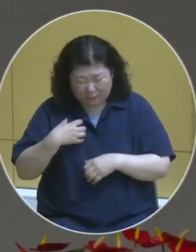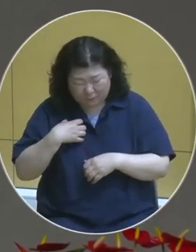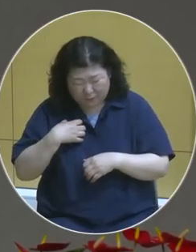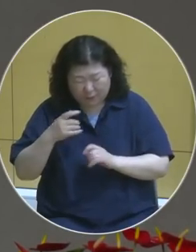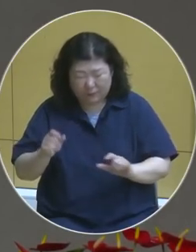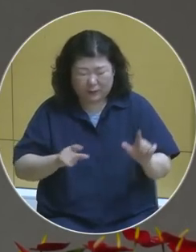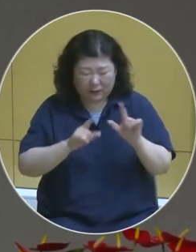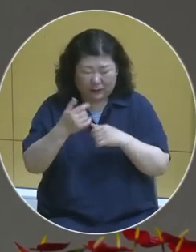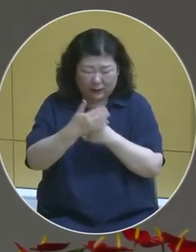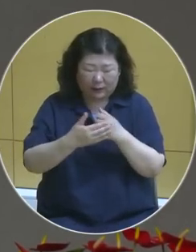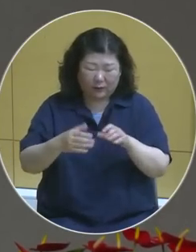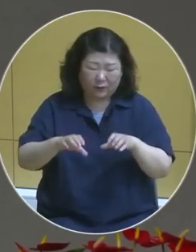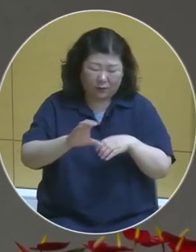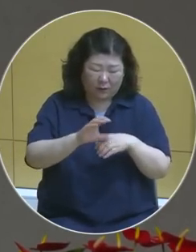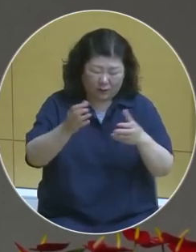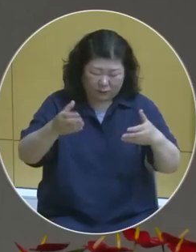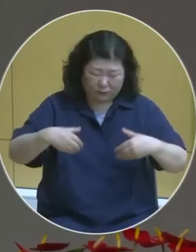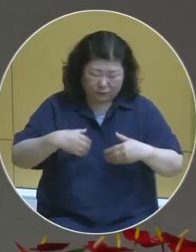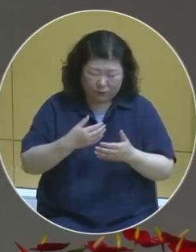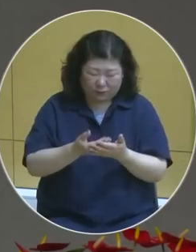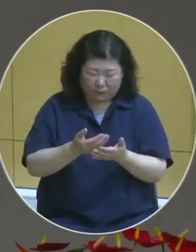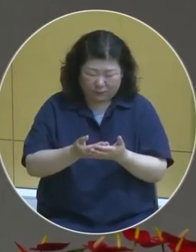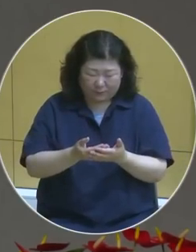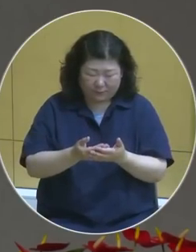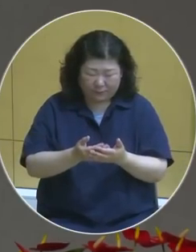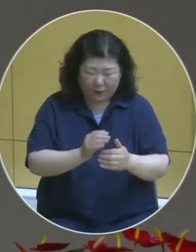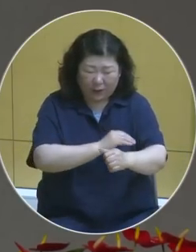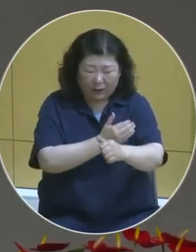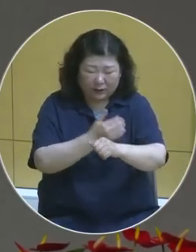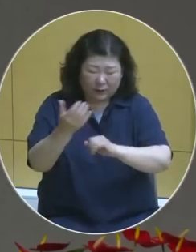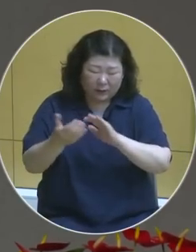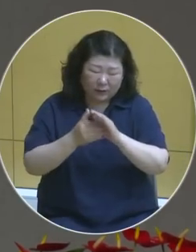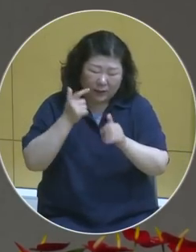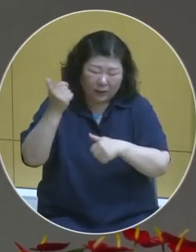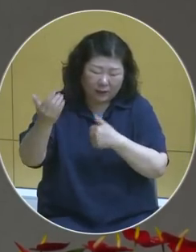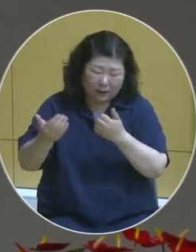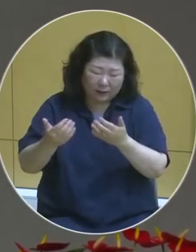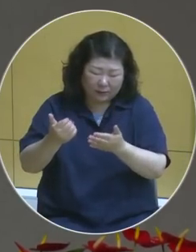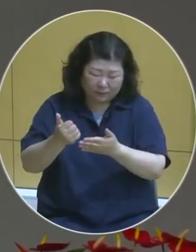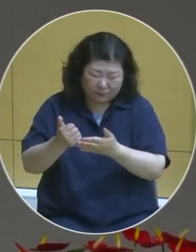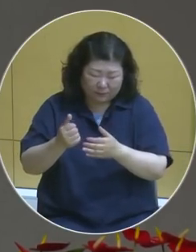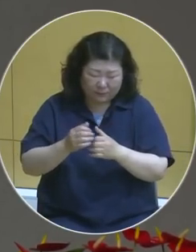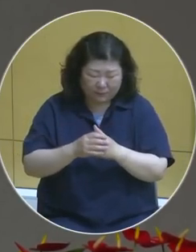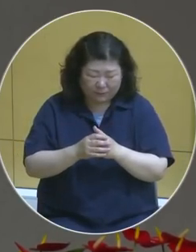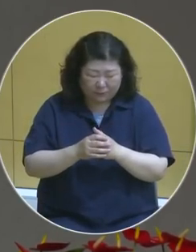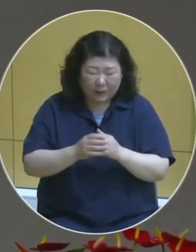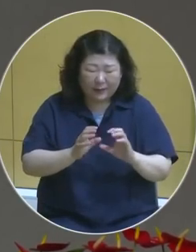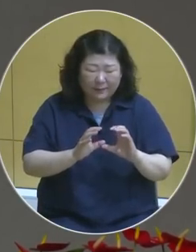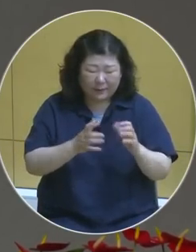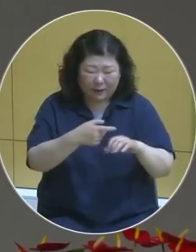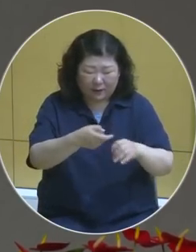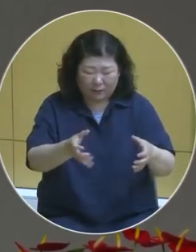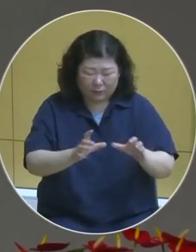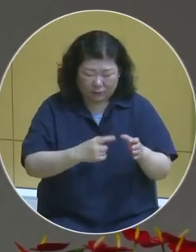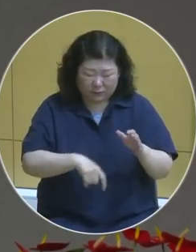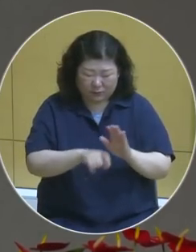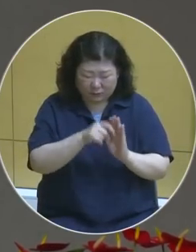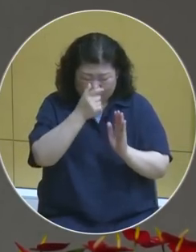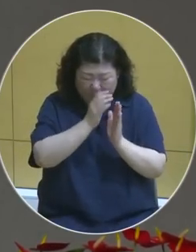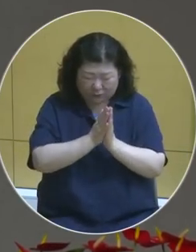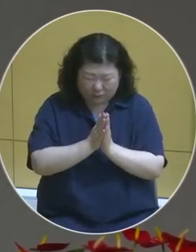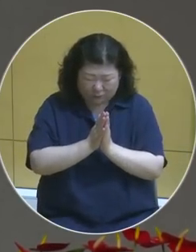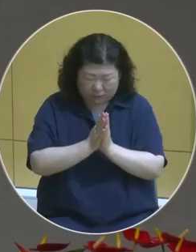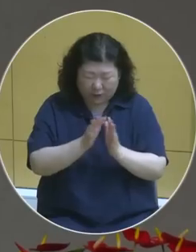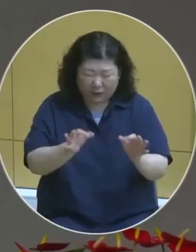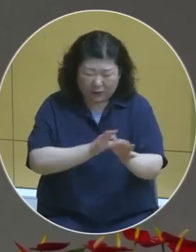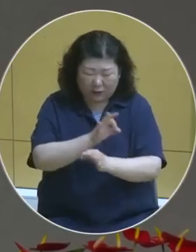주시옵소서. 전능하신 하나님 아버지, 나라와 민족을 위하여 기도합니다. 세상은 경제 위기와 진영